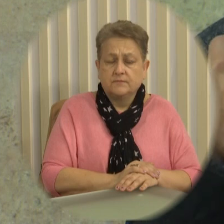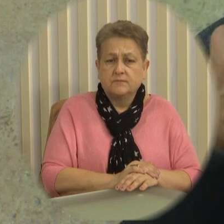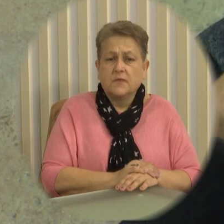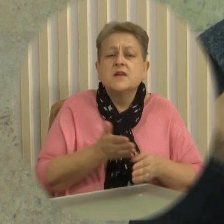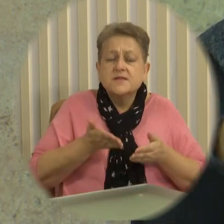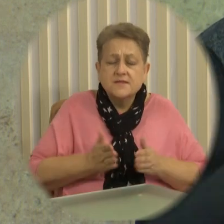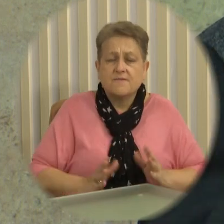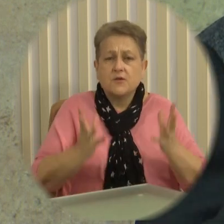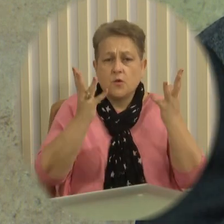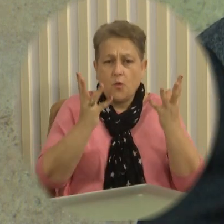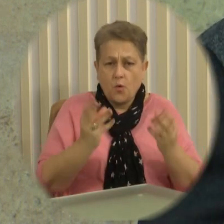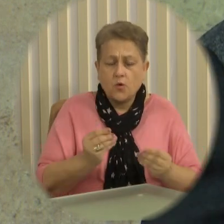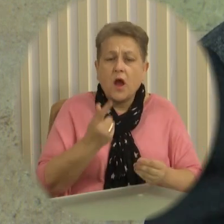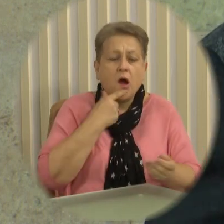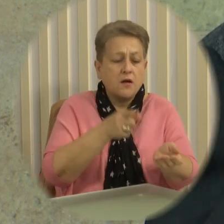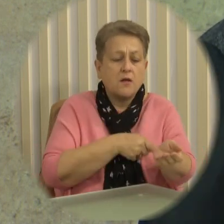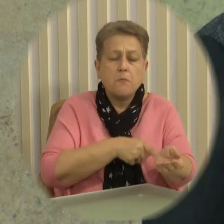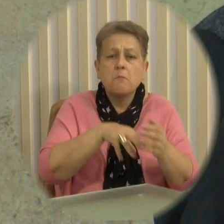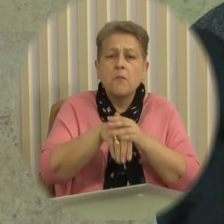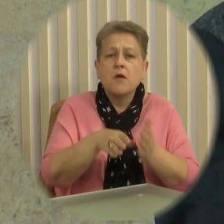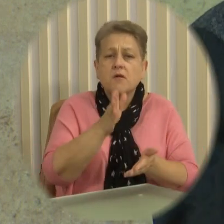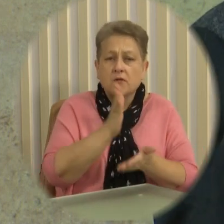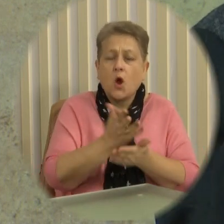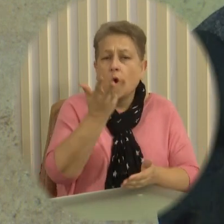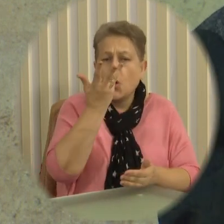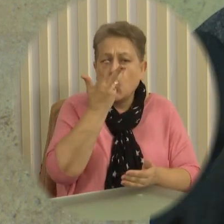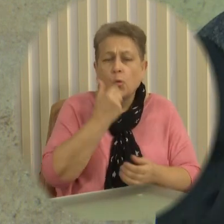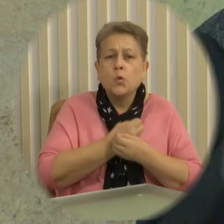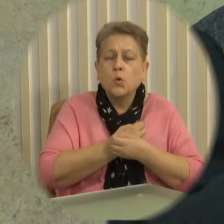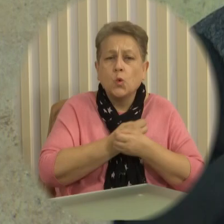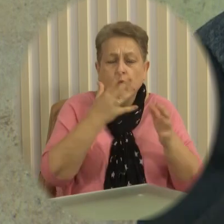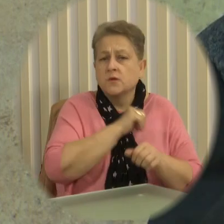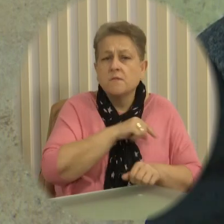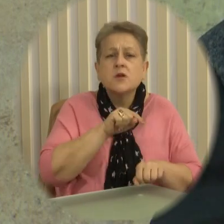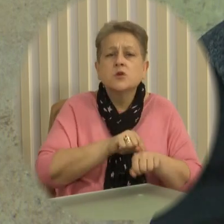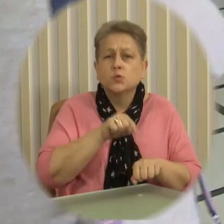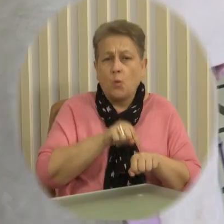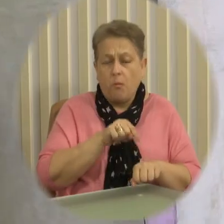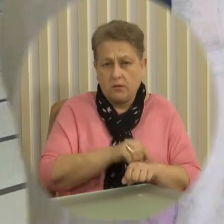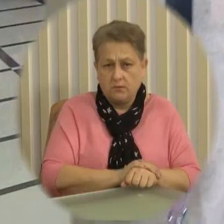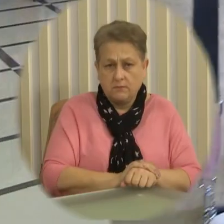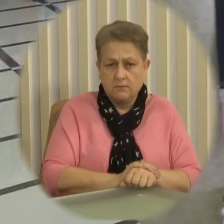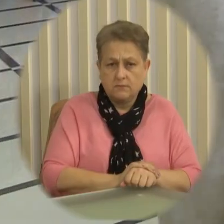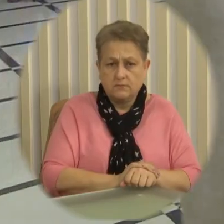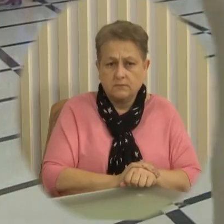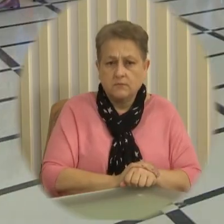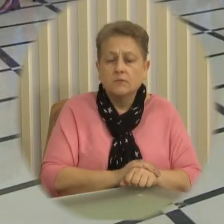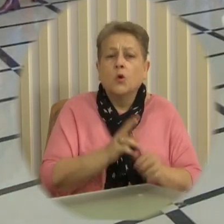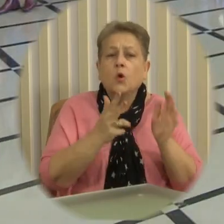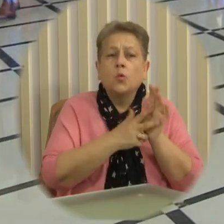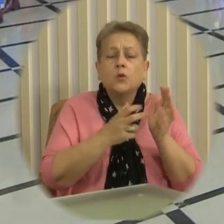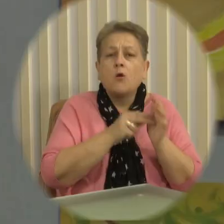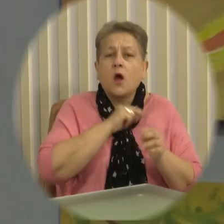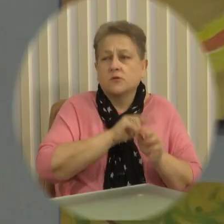ծնված օրից արյան մեջ նստած գույնը և լույսը զգում են ներկուս։ Ցուցահանդեսին ներկայացված է